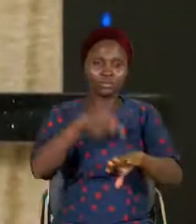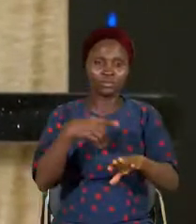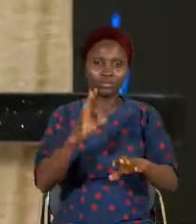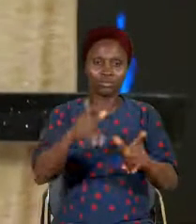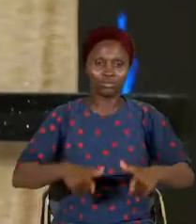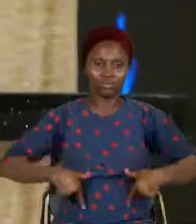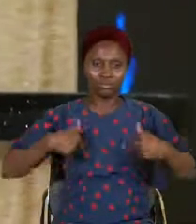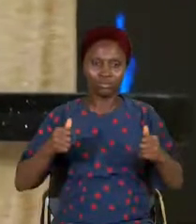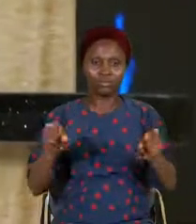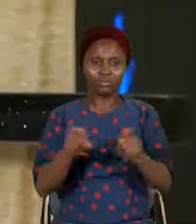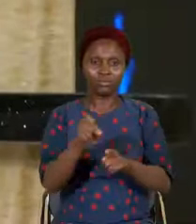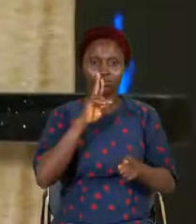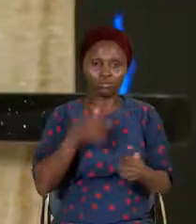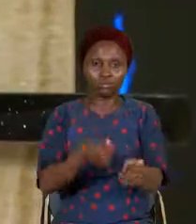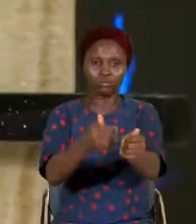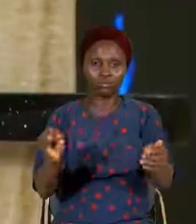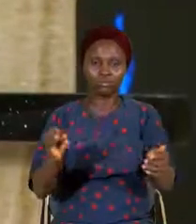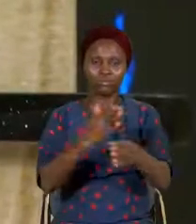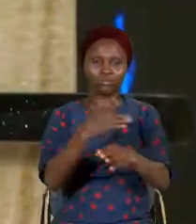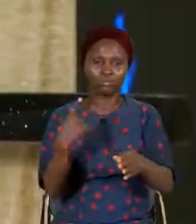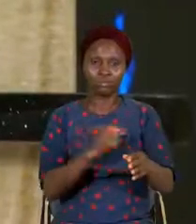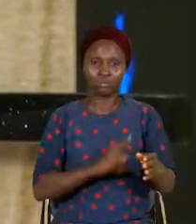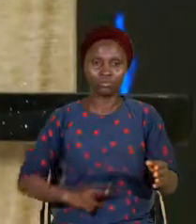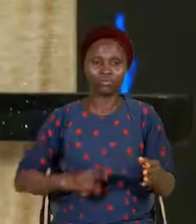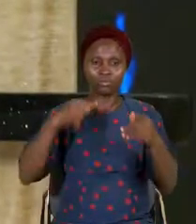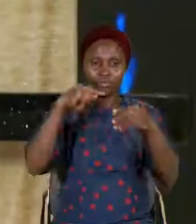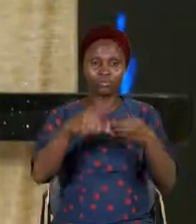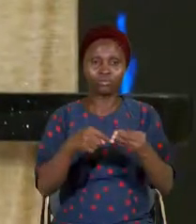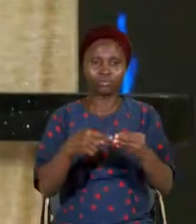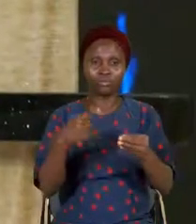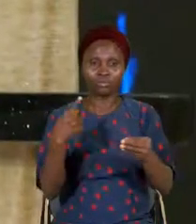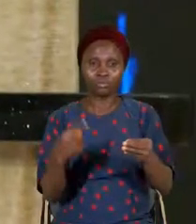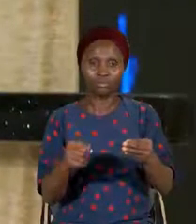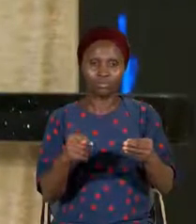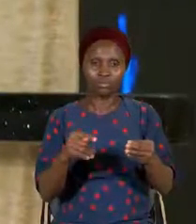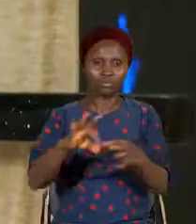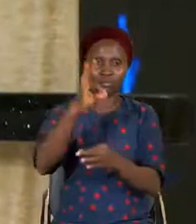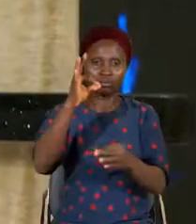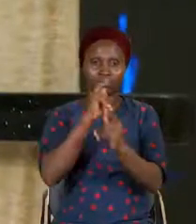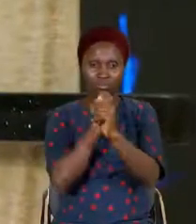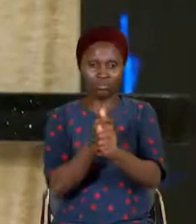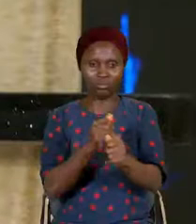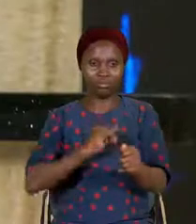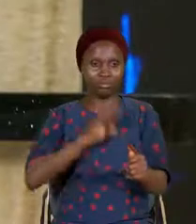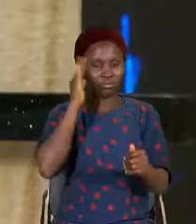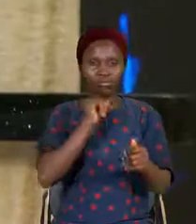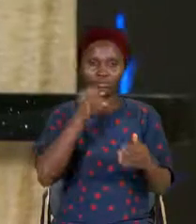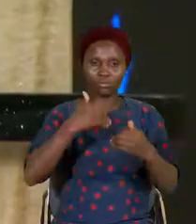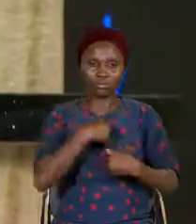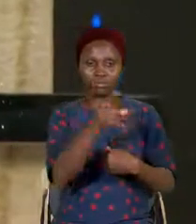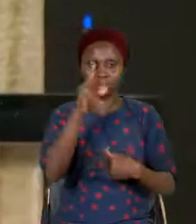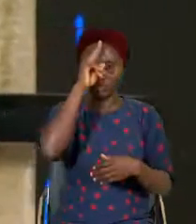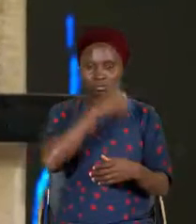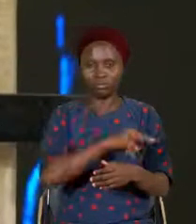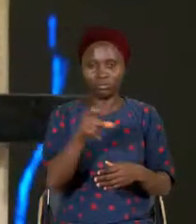en cette étape de ta vie, comme tu suis le Seigneur, pour ce qui concerne les dons spirituels, je ne veux pas, frère, que vous soyez